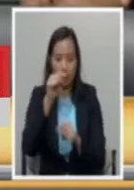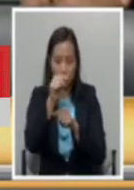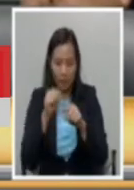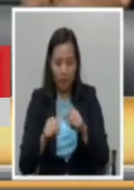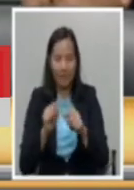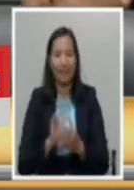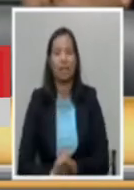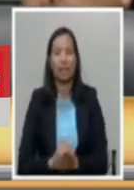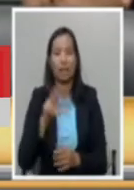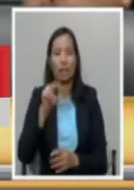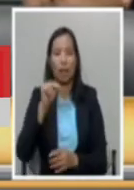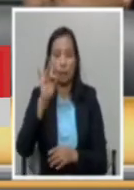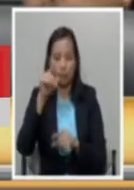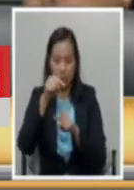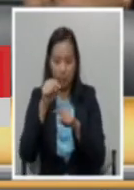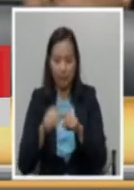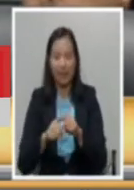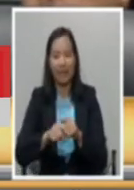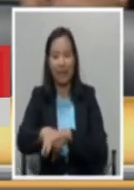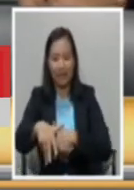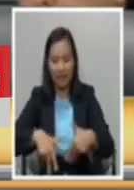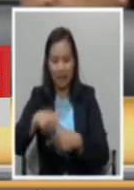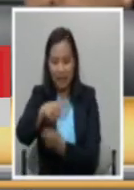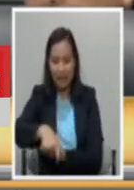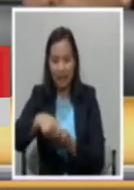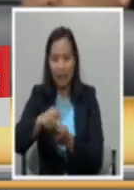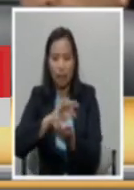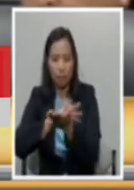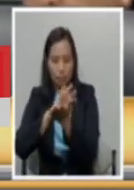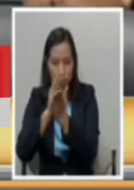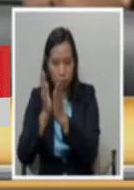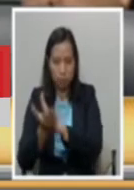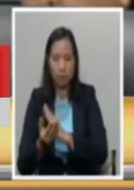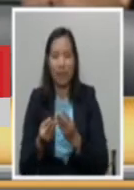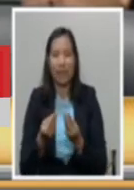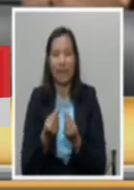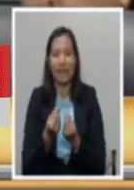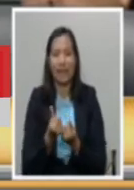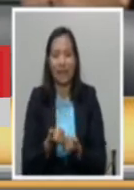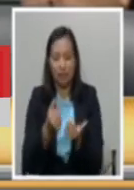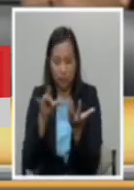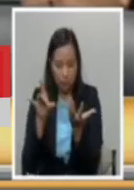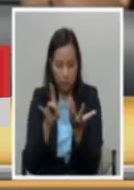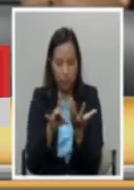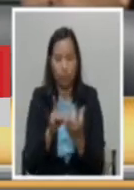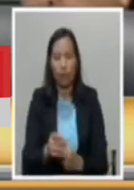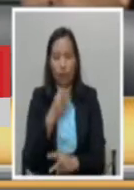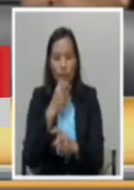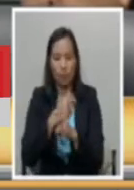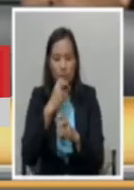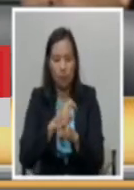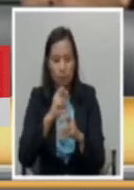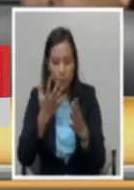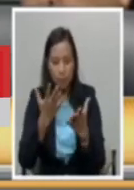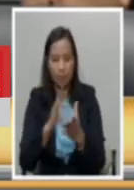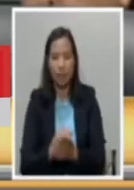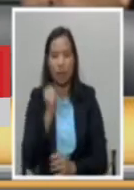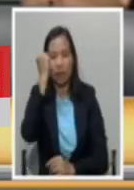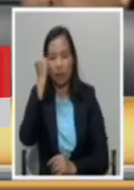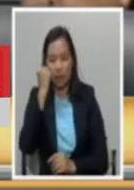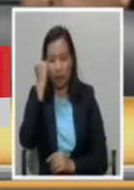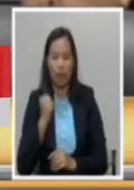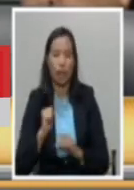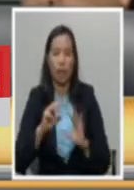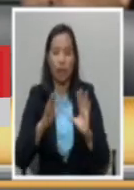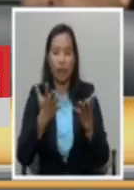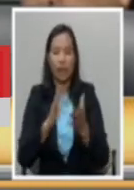ที่เป็นเกษตรกรชาวไร่ชาวนาเนี่ยให้กลายเป็นดินที่มีคุณภาพปลอดสารเคมียาปราบศัตรูพืชทำเกษ